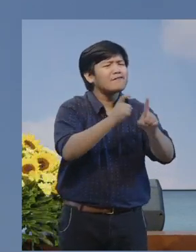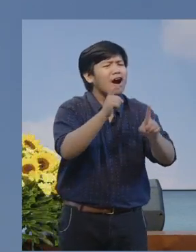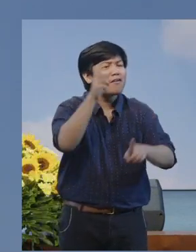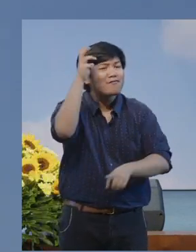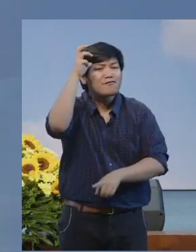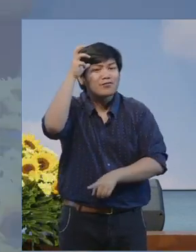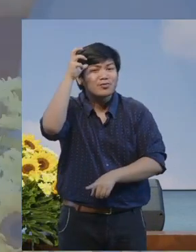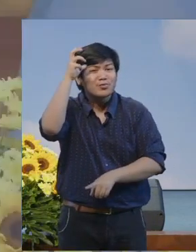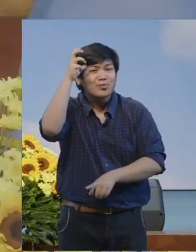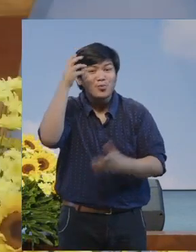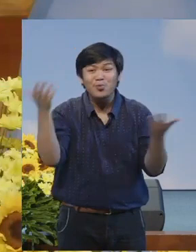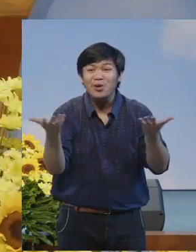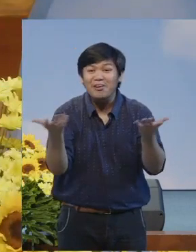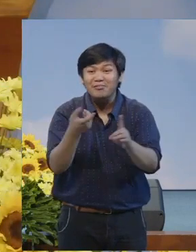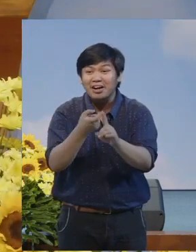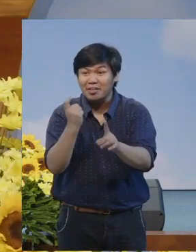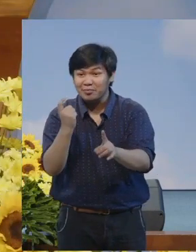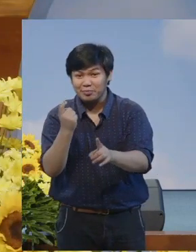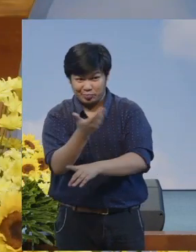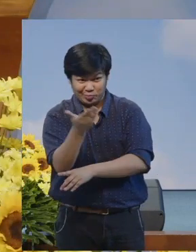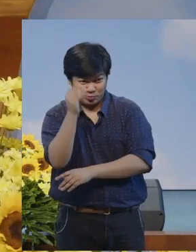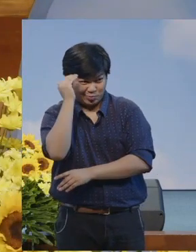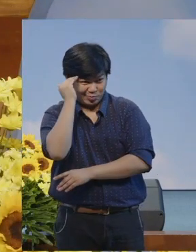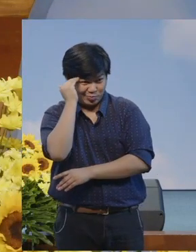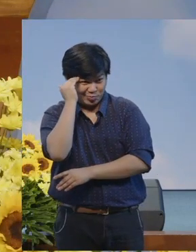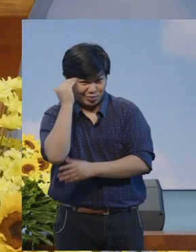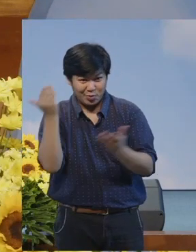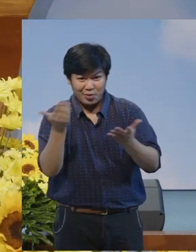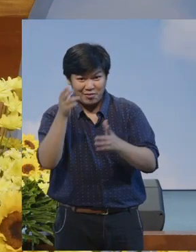ni Satanas at ng mga demonyo.